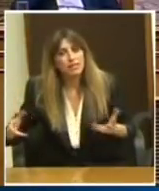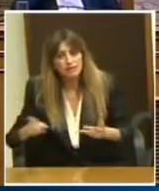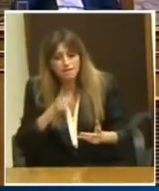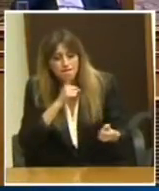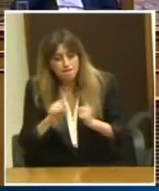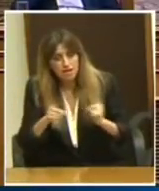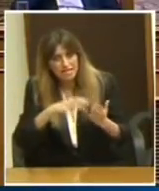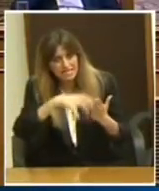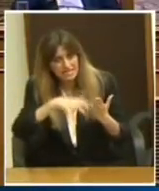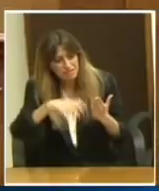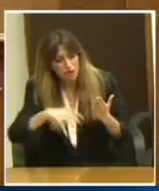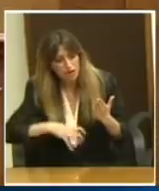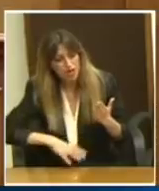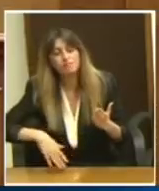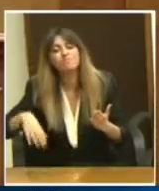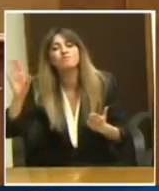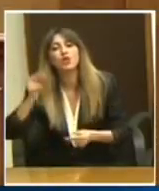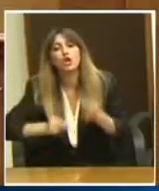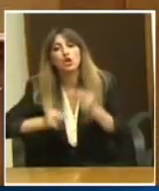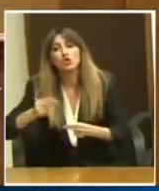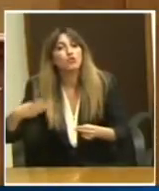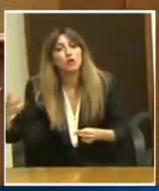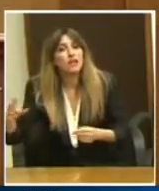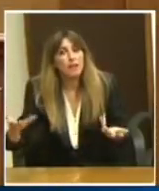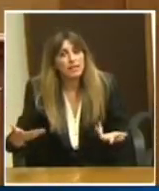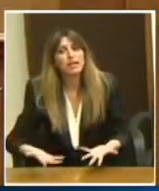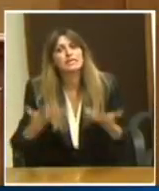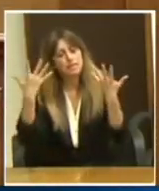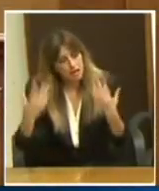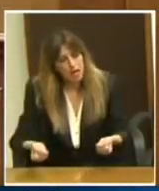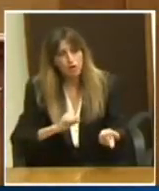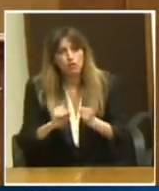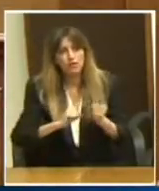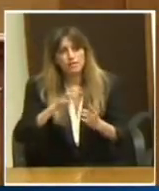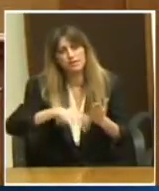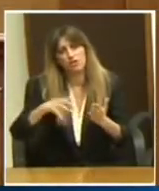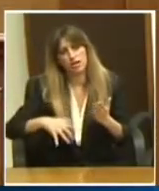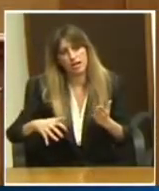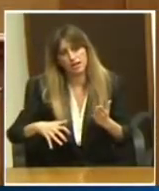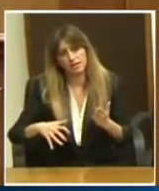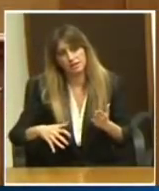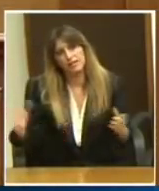Το πρόβλημά σας είναι ότι έχουμε συμφωνία. Και ακόμη χειρότερο για σας ότι αυτή η συμφωνία είναι και καλή.